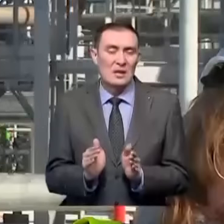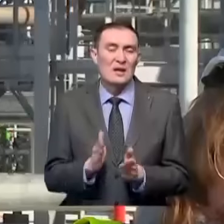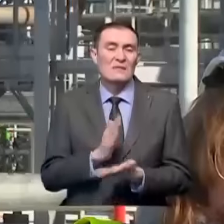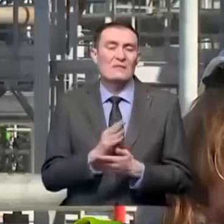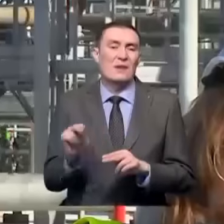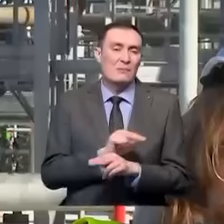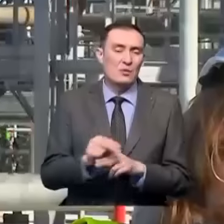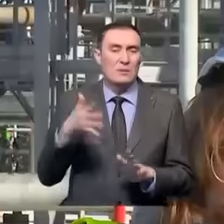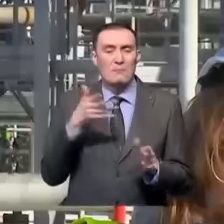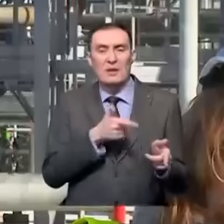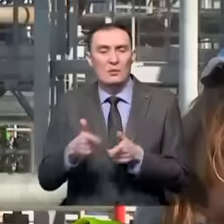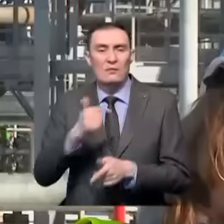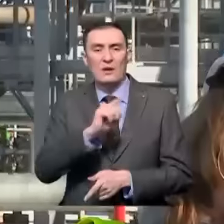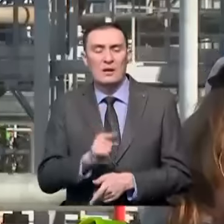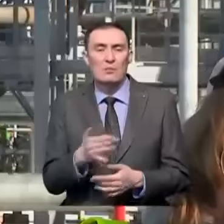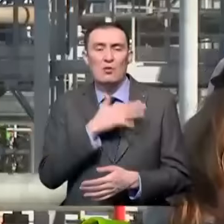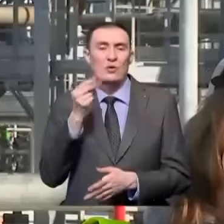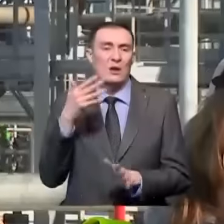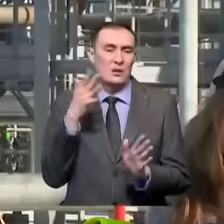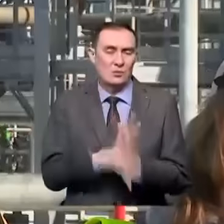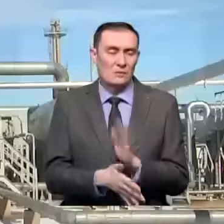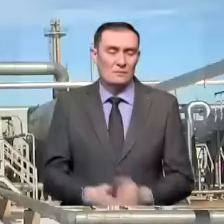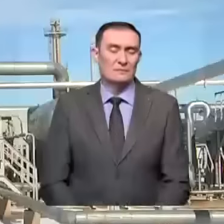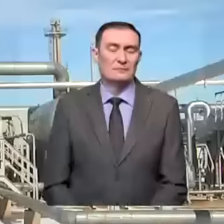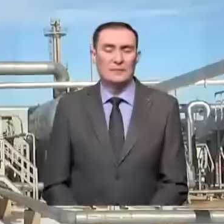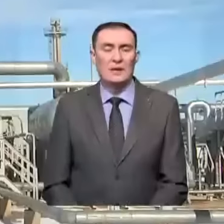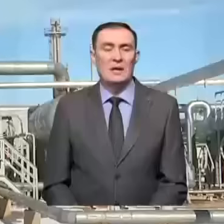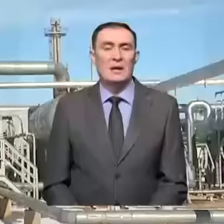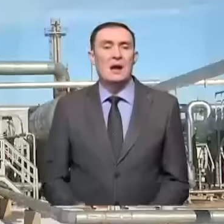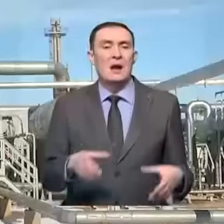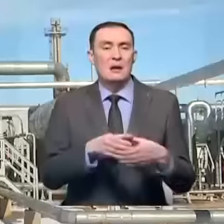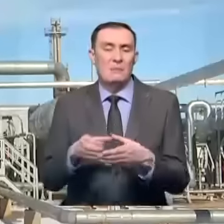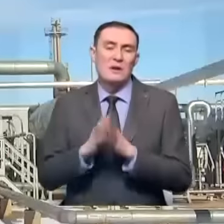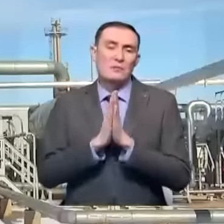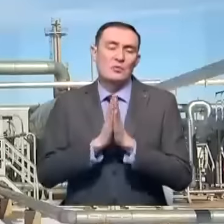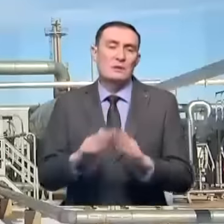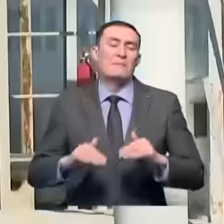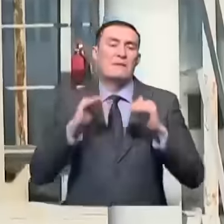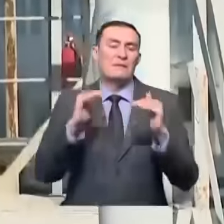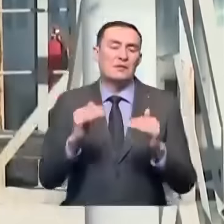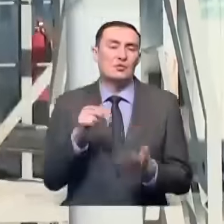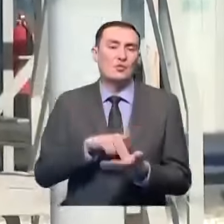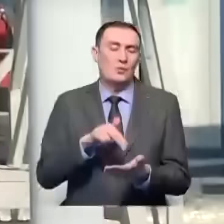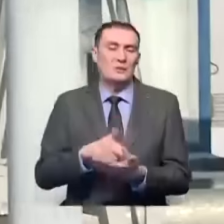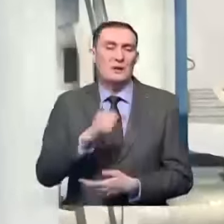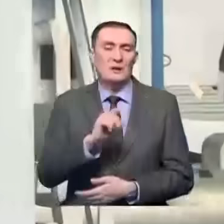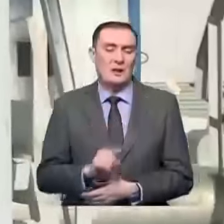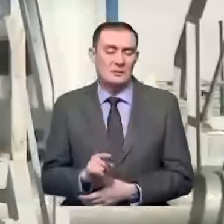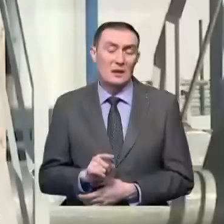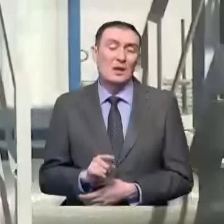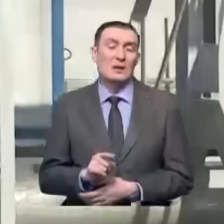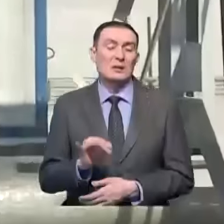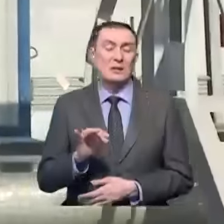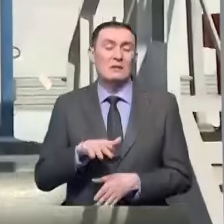Содержание, ремонт и подготовка газа требуют больших расходов. Недропользователи просят повысить фиксированную цену на этот вид топлива.